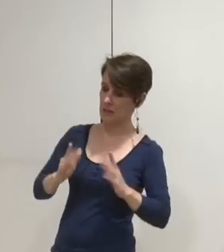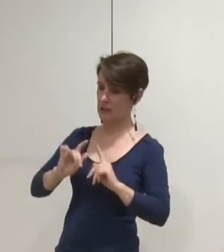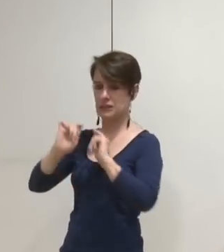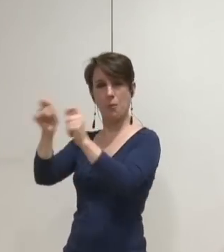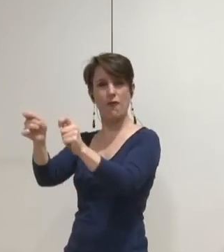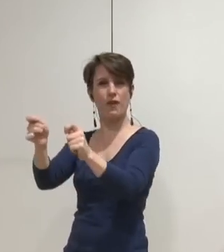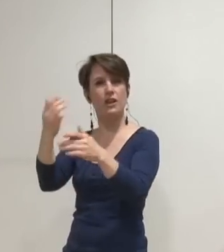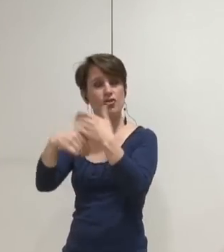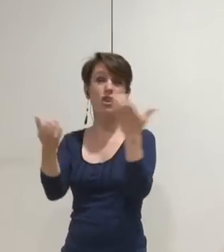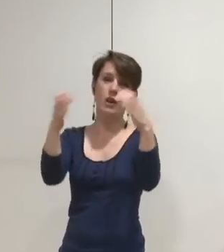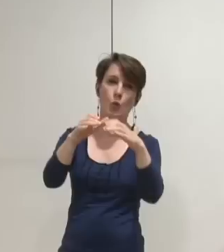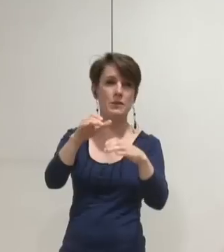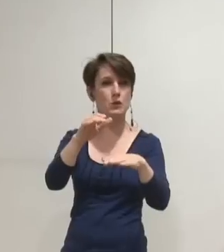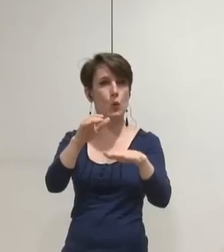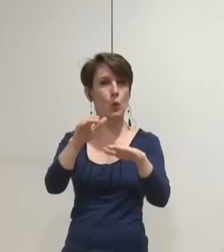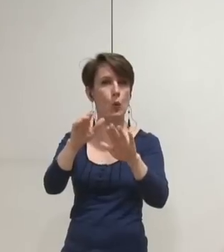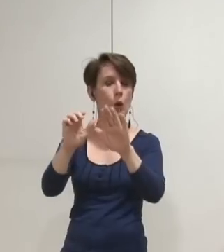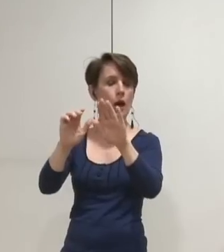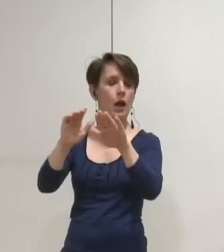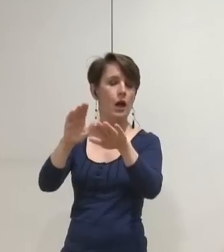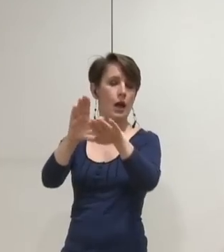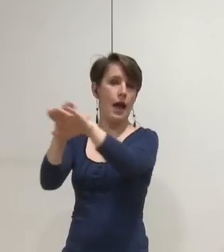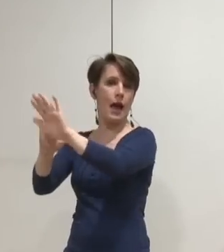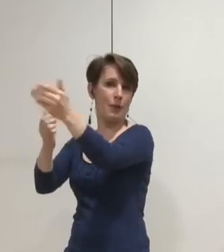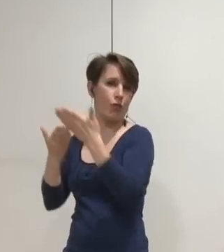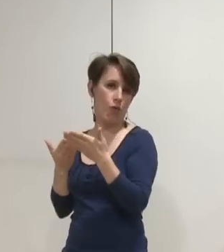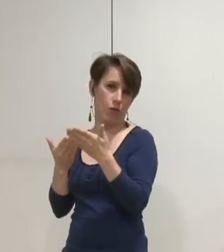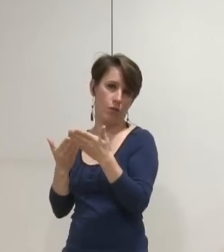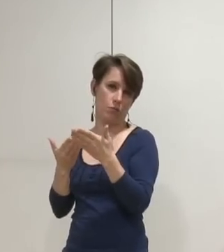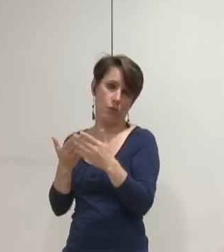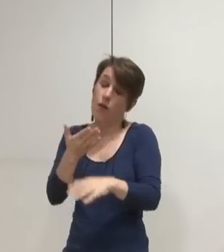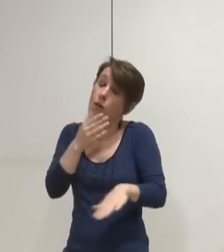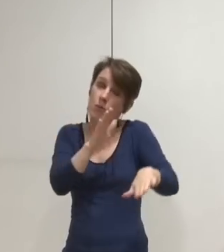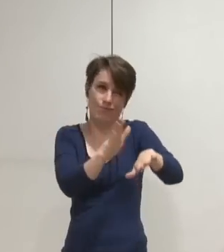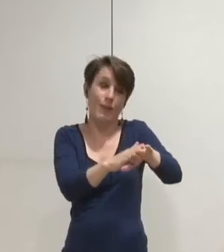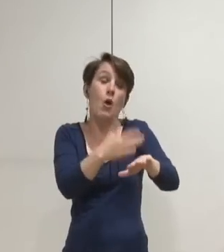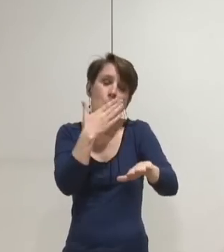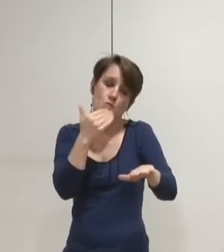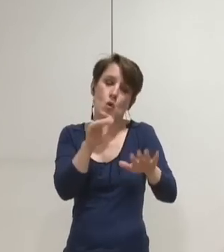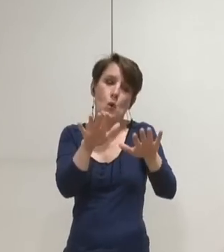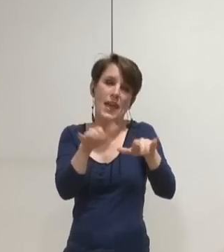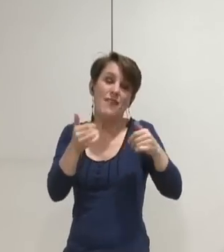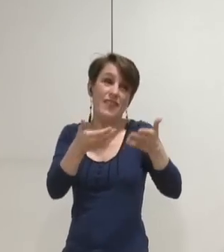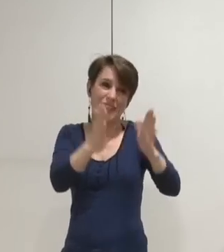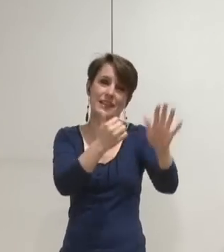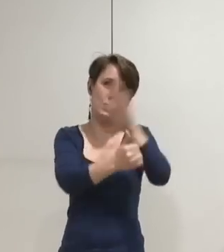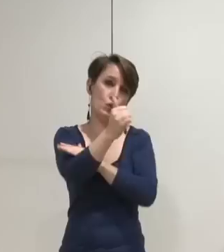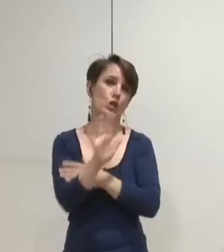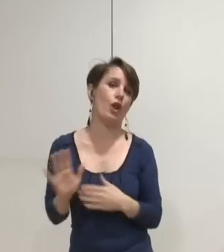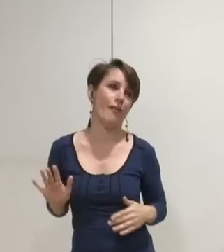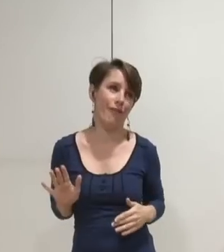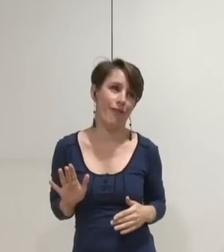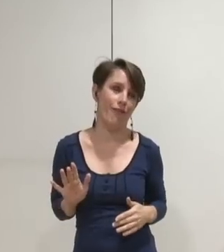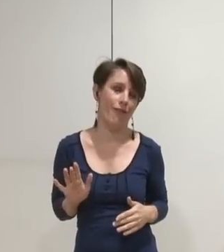d'appel d'offre et ne pas prendre ces décisions tout seul qui de fait